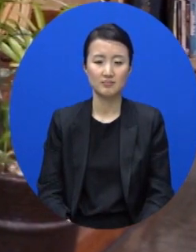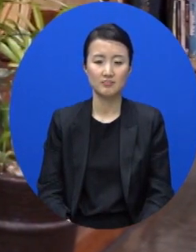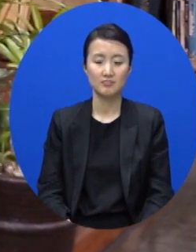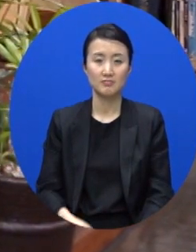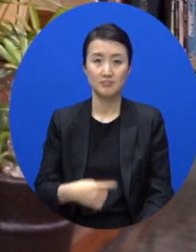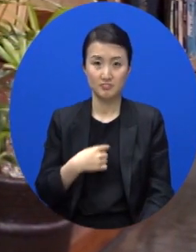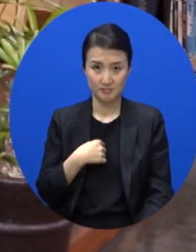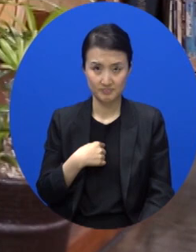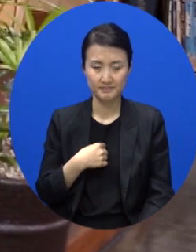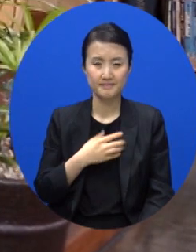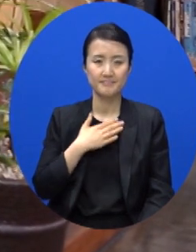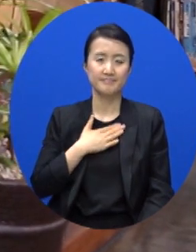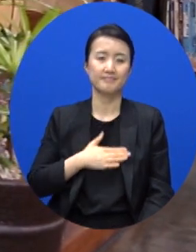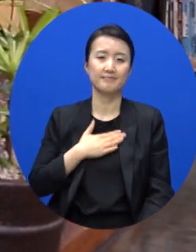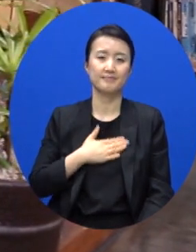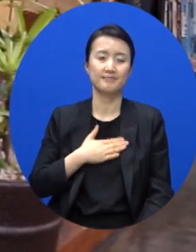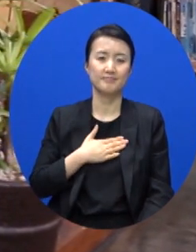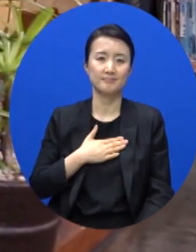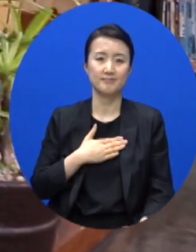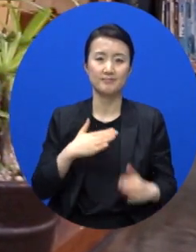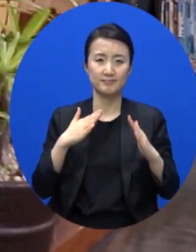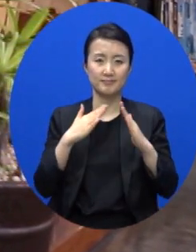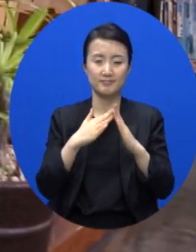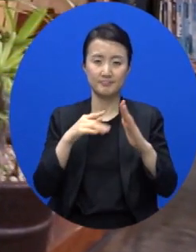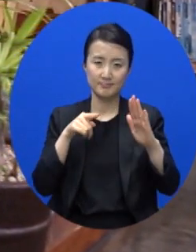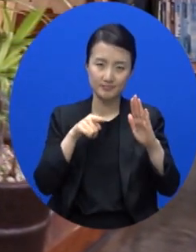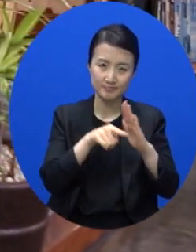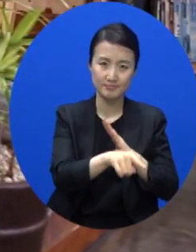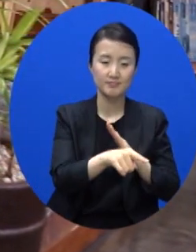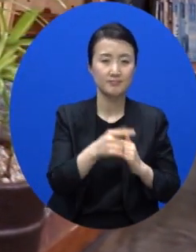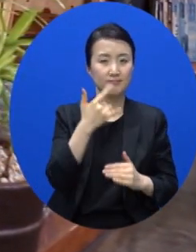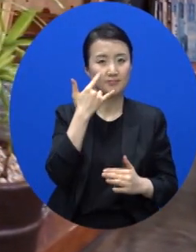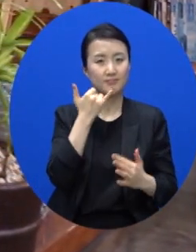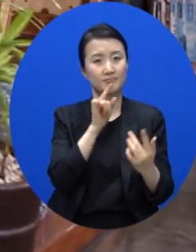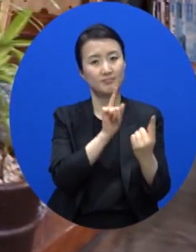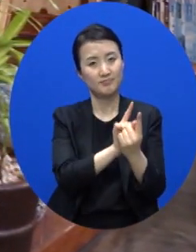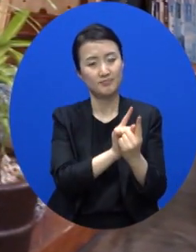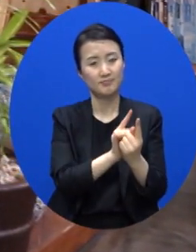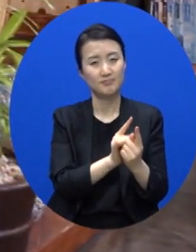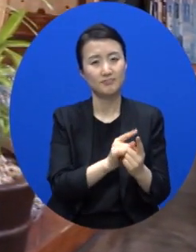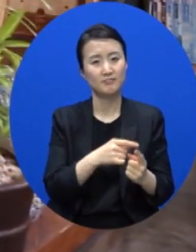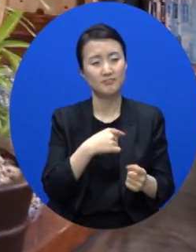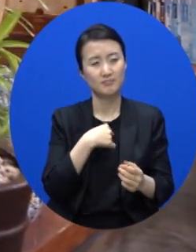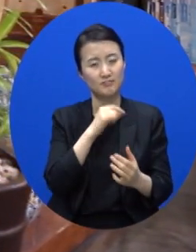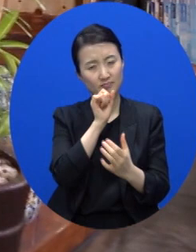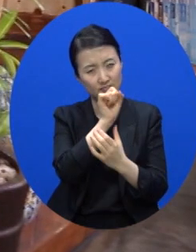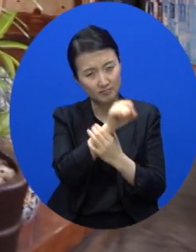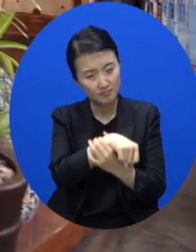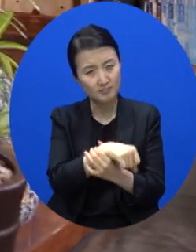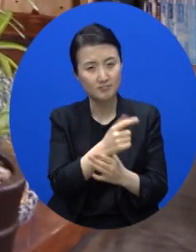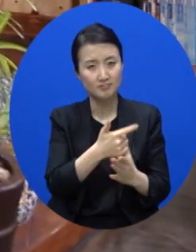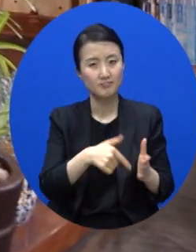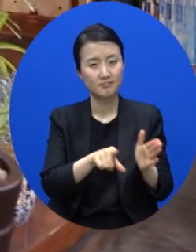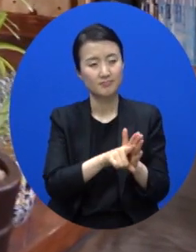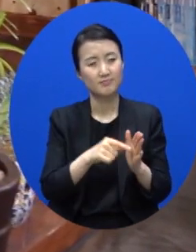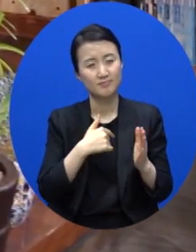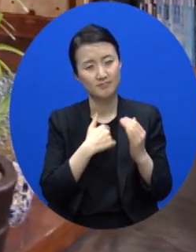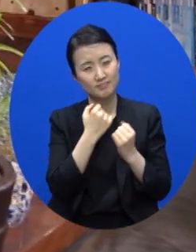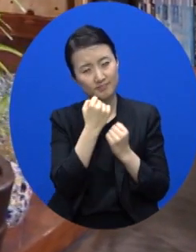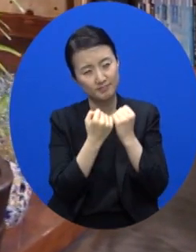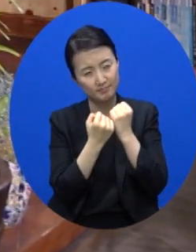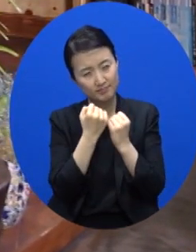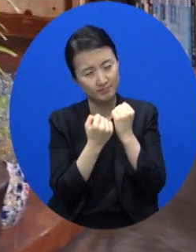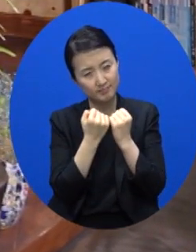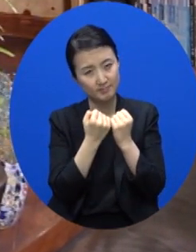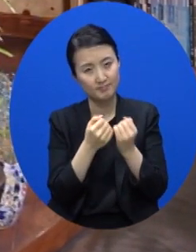그래서 저는 이제 집에 가서 그런 부모님한테 허락을 받기 위해서 제가 이제